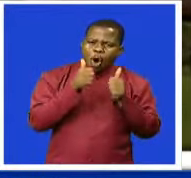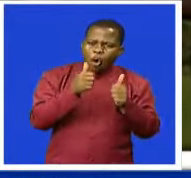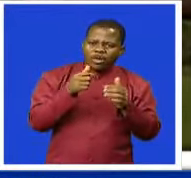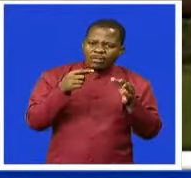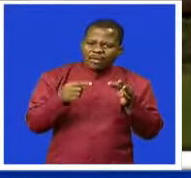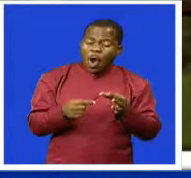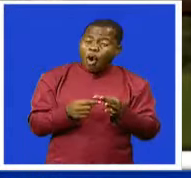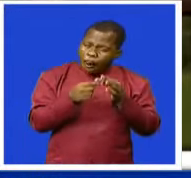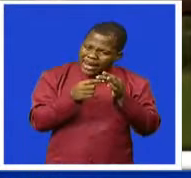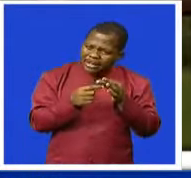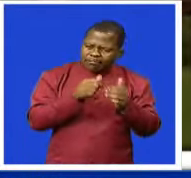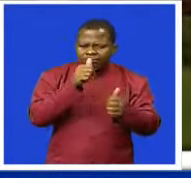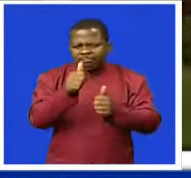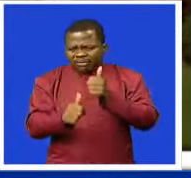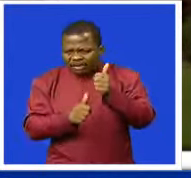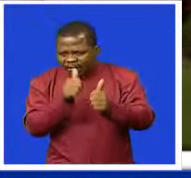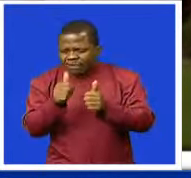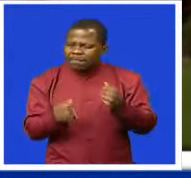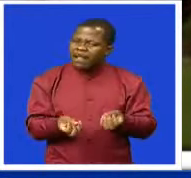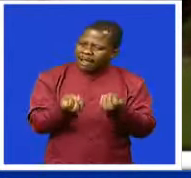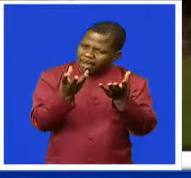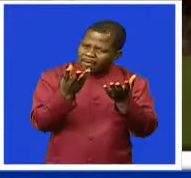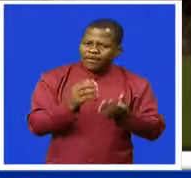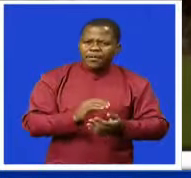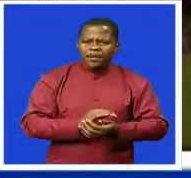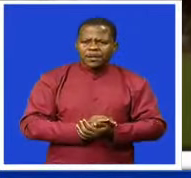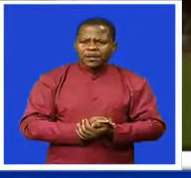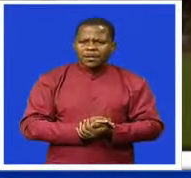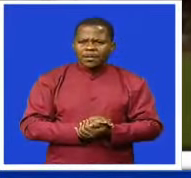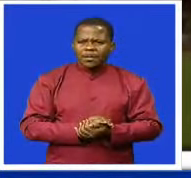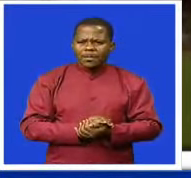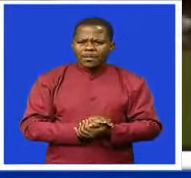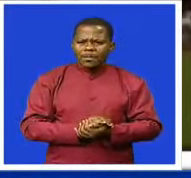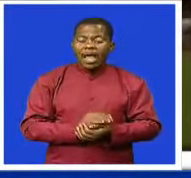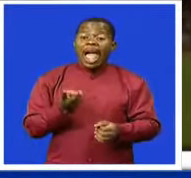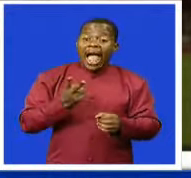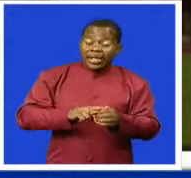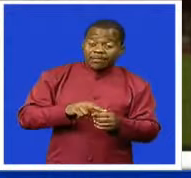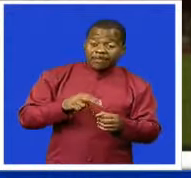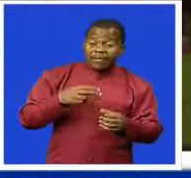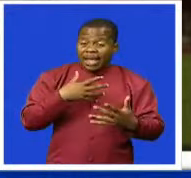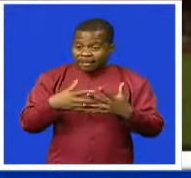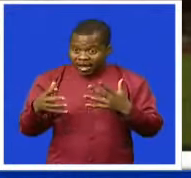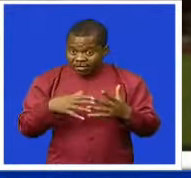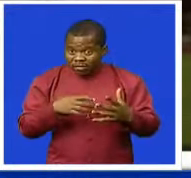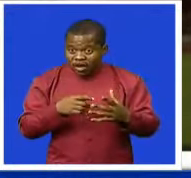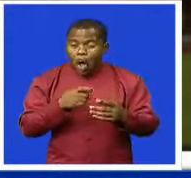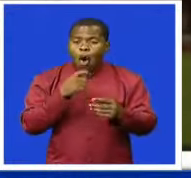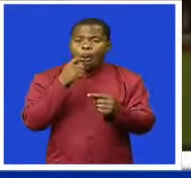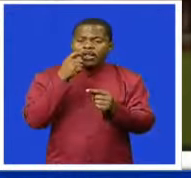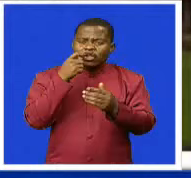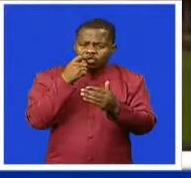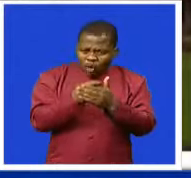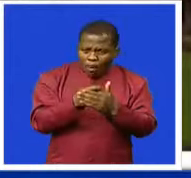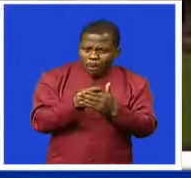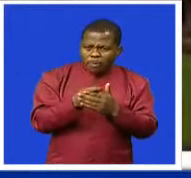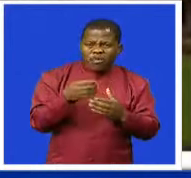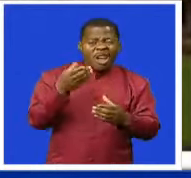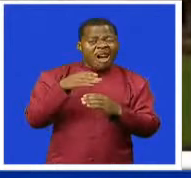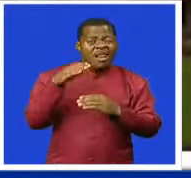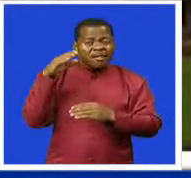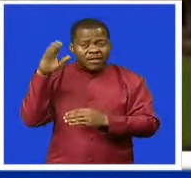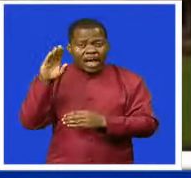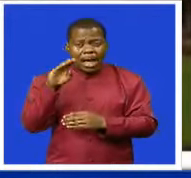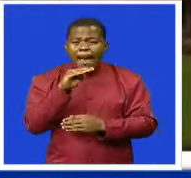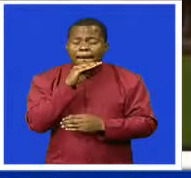So nenze ngodato letinto leto nawubuka ukuthi nawubuka bo inflation ubuke netinto letifana nekhathi nema exchange rates